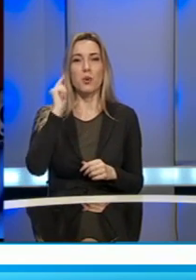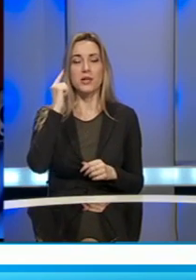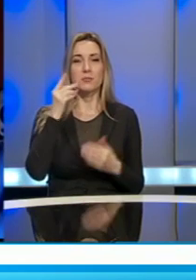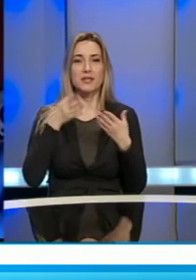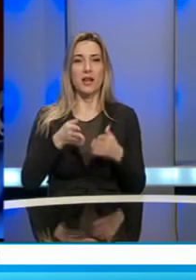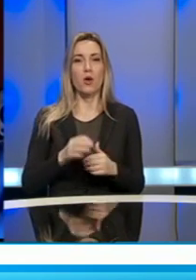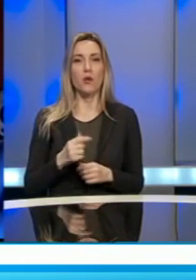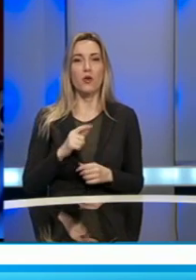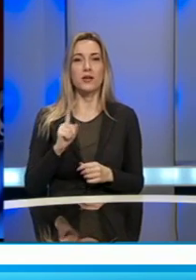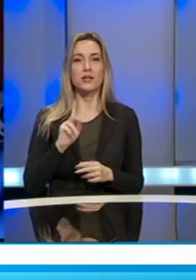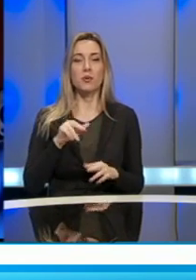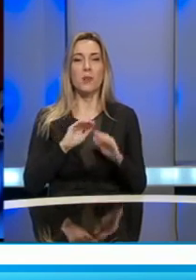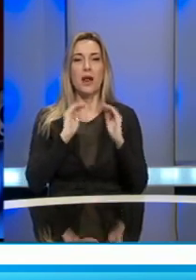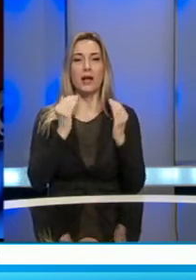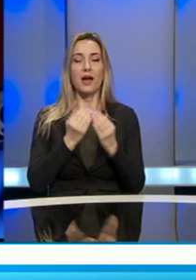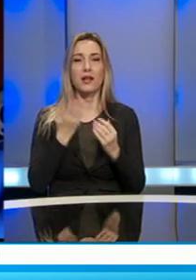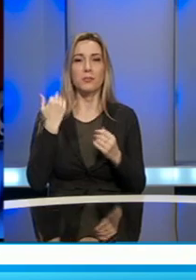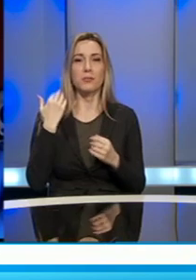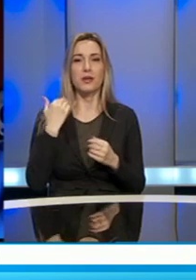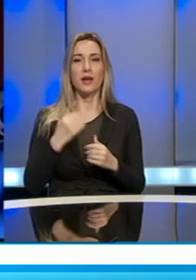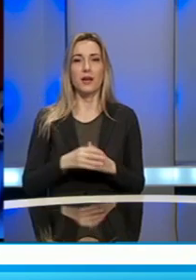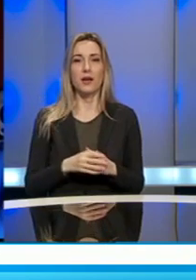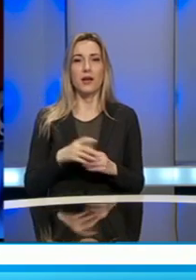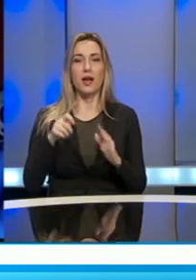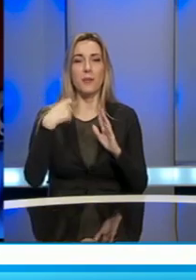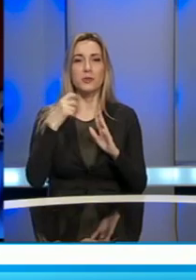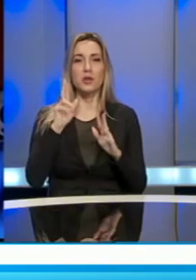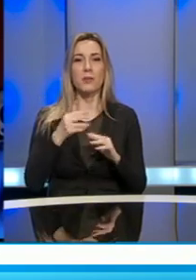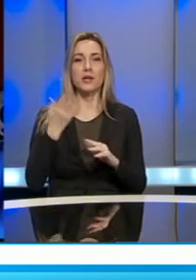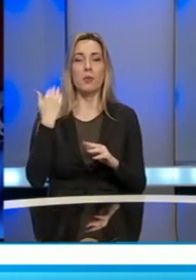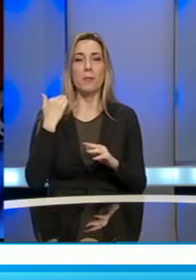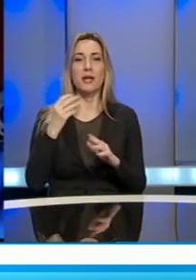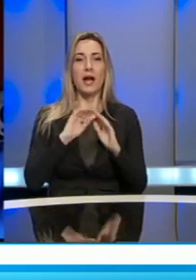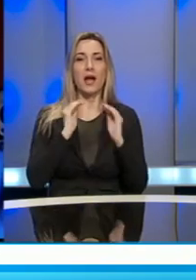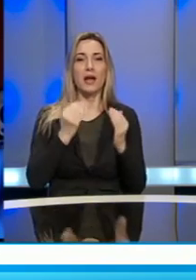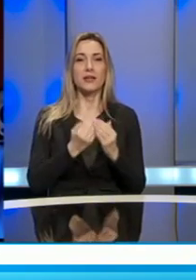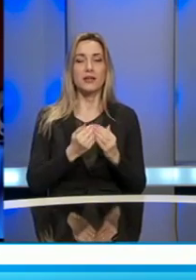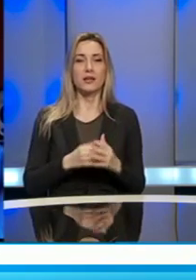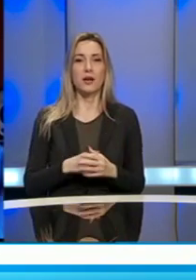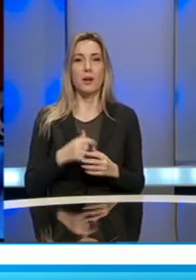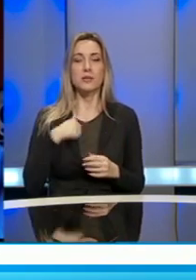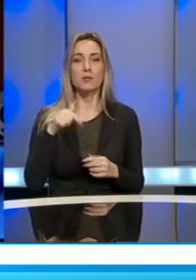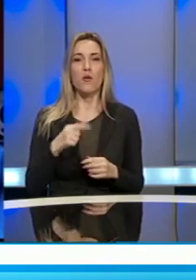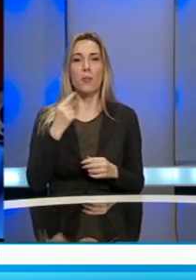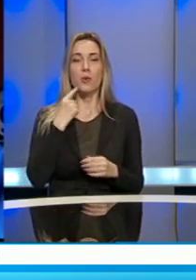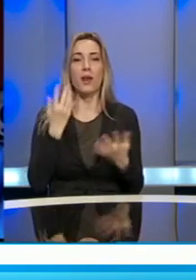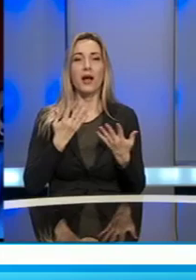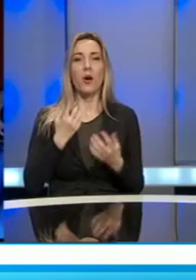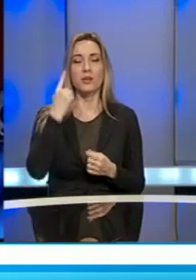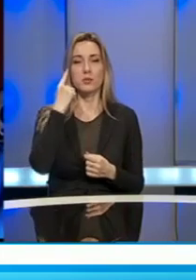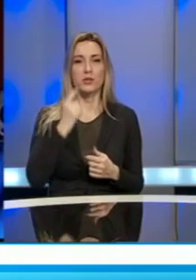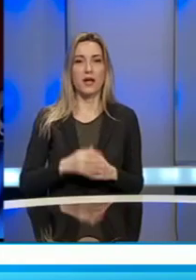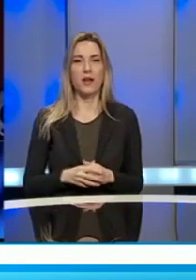novo. Mi smo imali karantin prije, jajeti smo ovu emisiju imali karantin prije karantina, sjećaš? Mi smo ovo probali kao da smo znali, a nismo